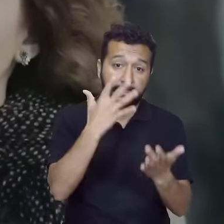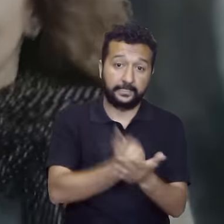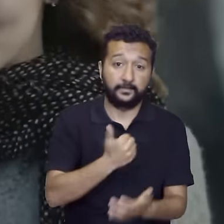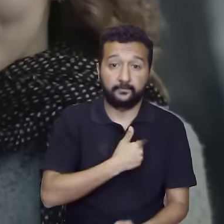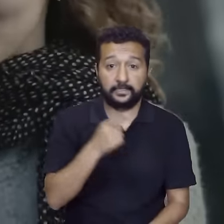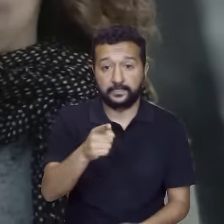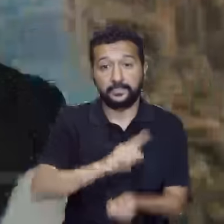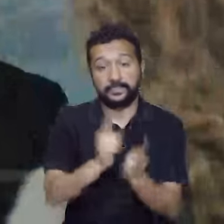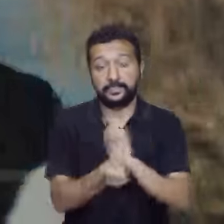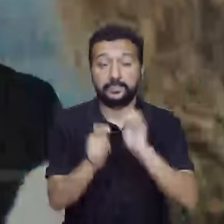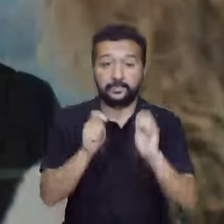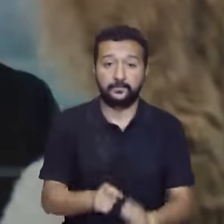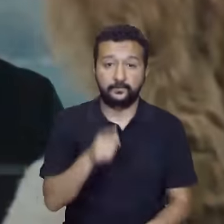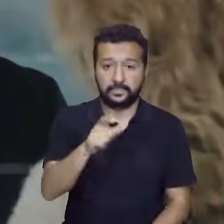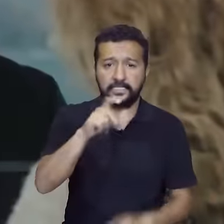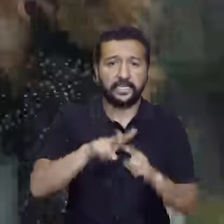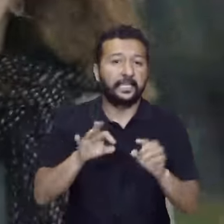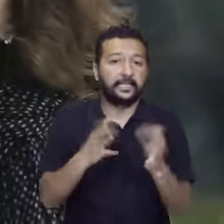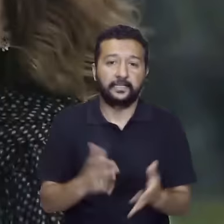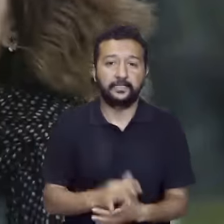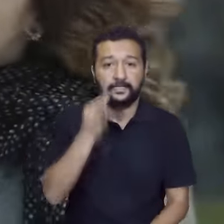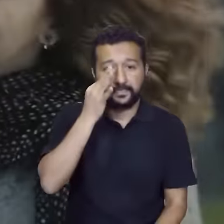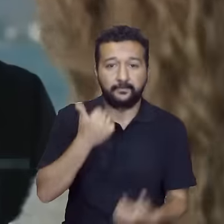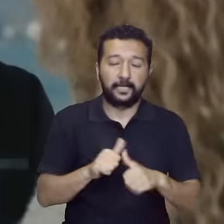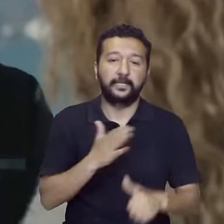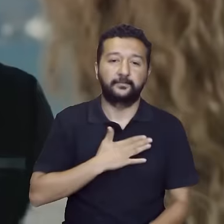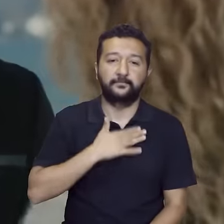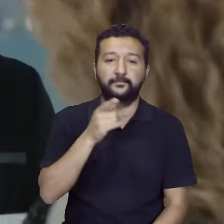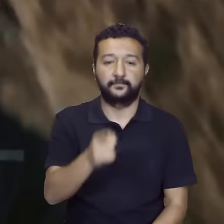kayıtlıydı. Ben de aldım, değiştim. CK ne peki? Canım karım.